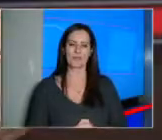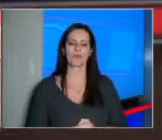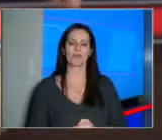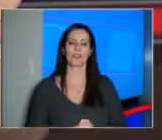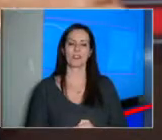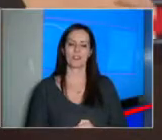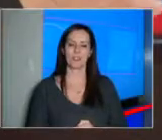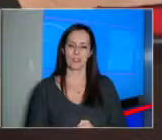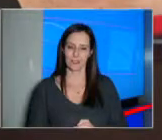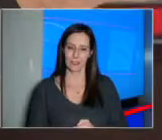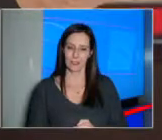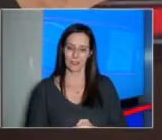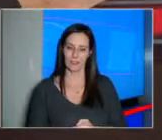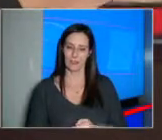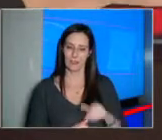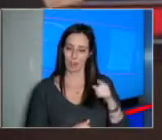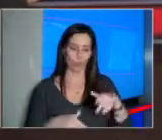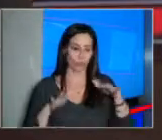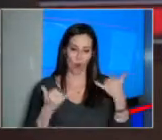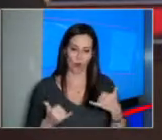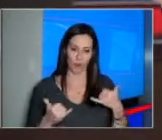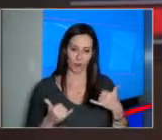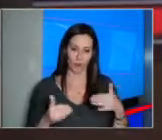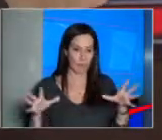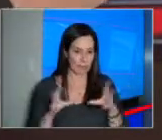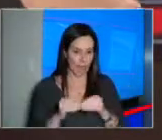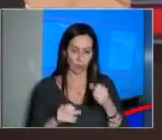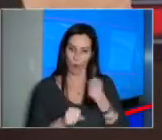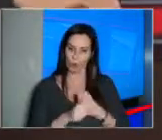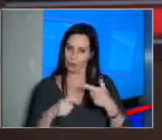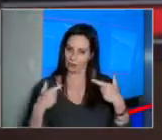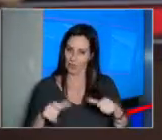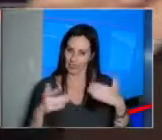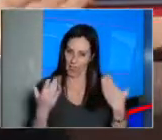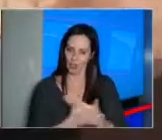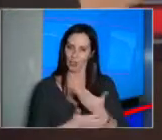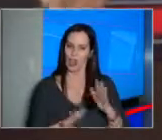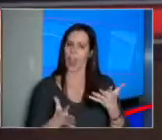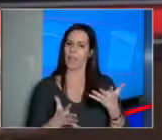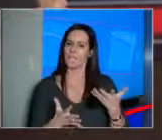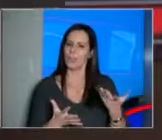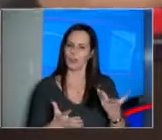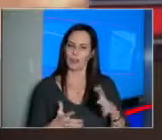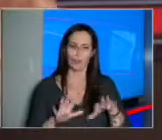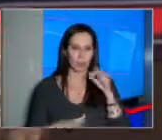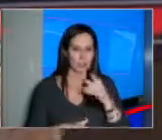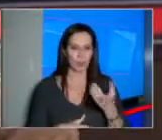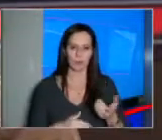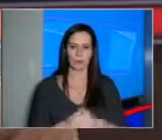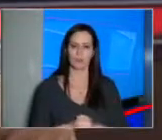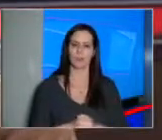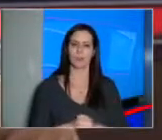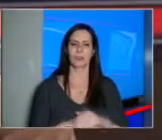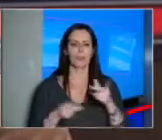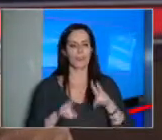ברור. ואתם יושבים עכשיו, יושבות עכשיו ביחד, עובדות על תקליט חדש, איפה מוצאים אתכם, בנדקמפ, מה עושים?